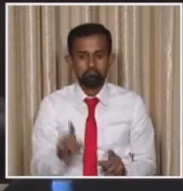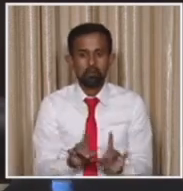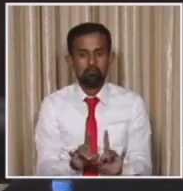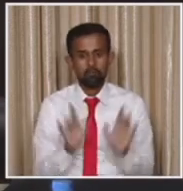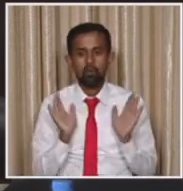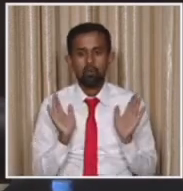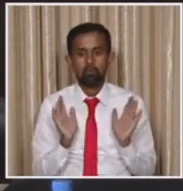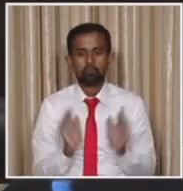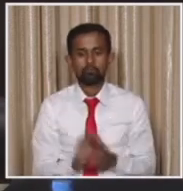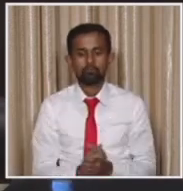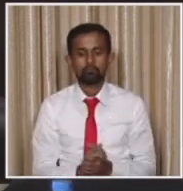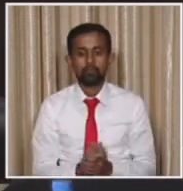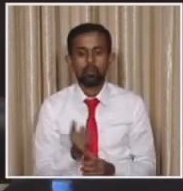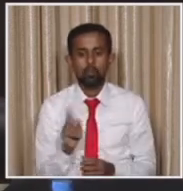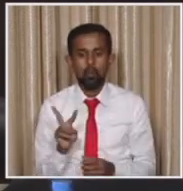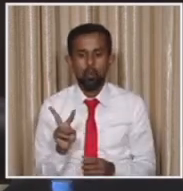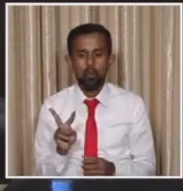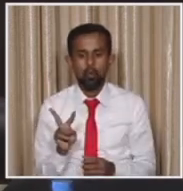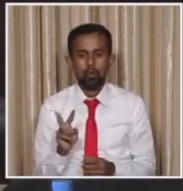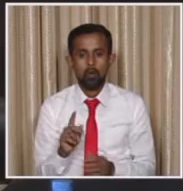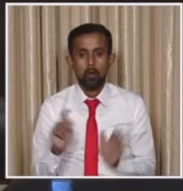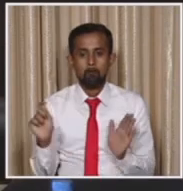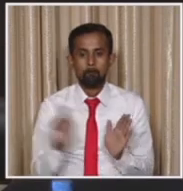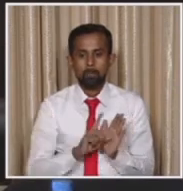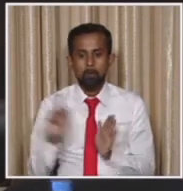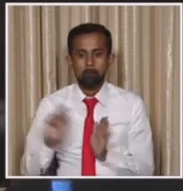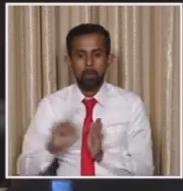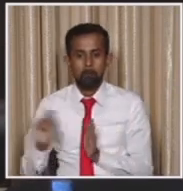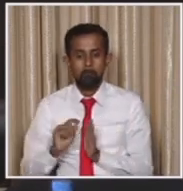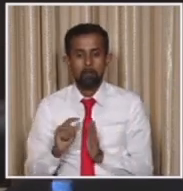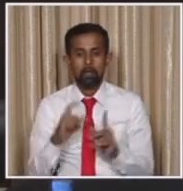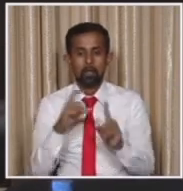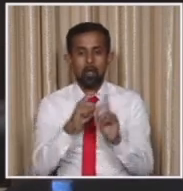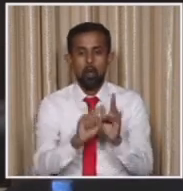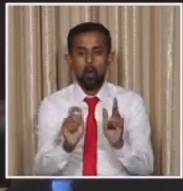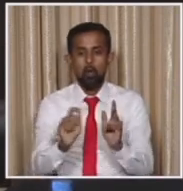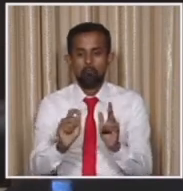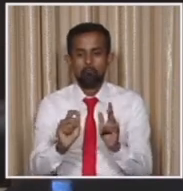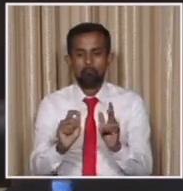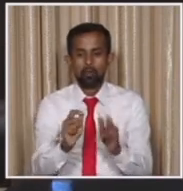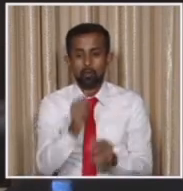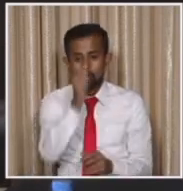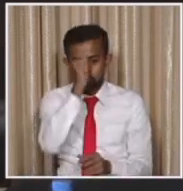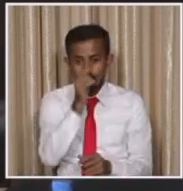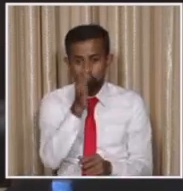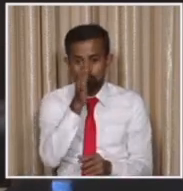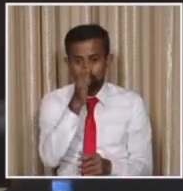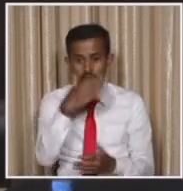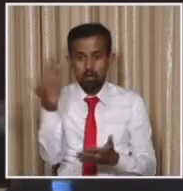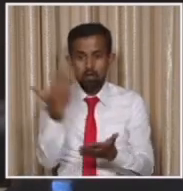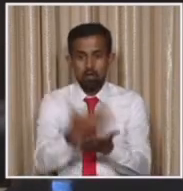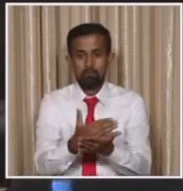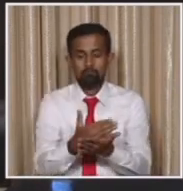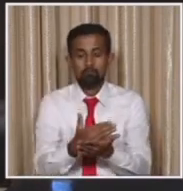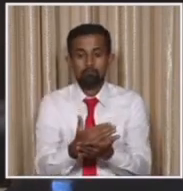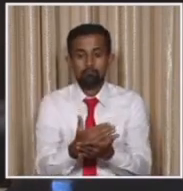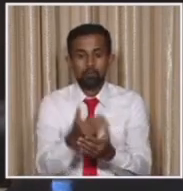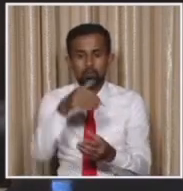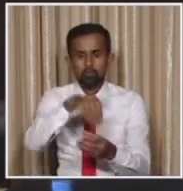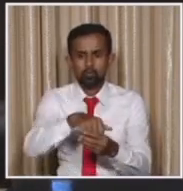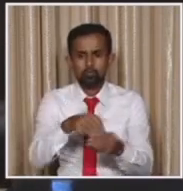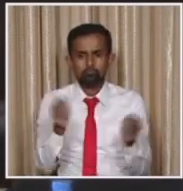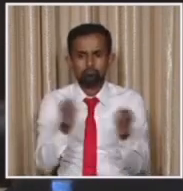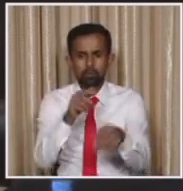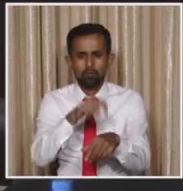කරන්න ඕනේ කියලා. 12 ආදායම් රැස් කරන සෑම දෙපාර්තමේන්තුවකම වංචා දූෂණ වැළැක්වීම සඳහා ඒවා තුළ